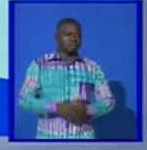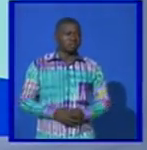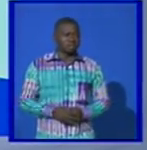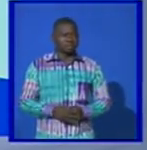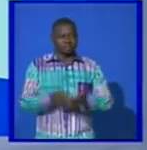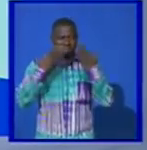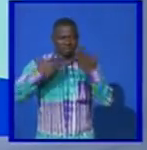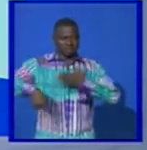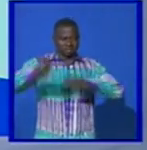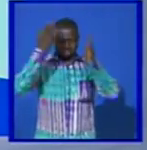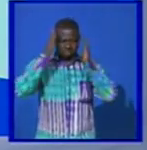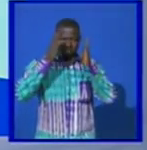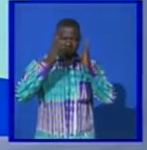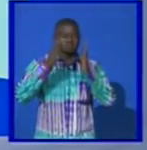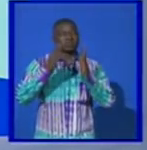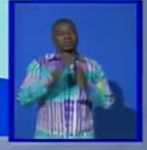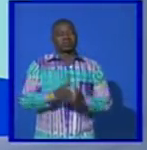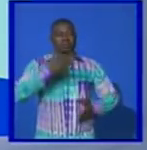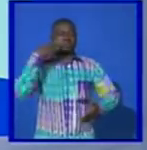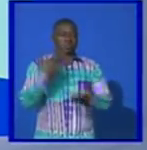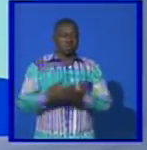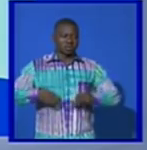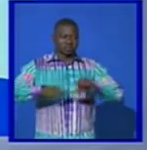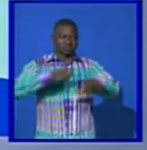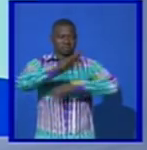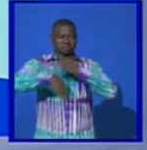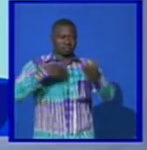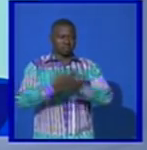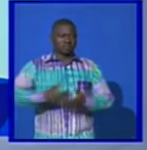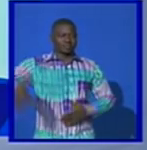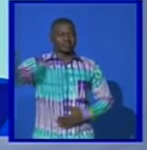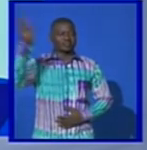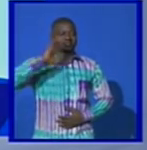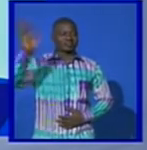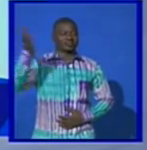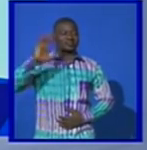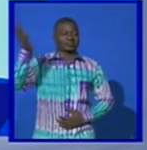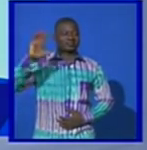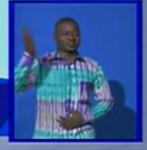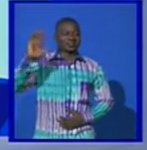aimable attention à la RTB. Excellent après-midi à toutes et à tous.